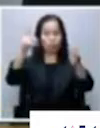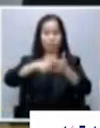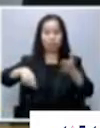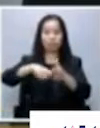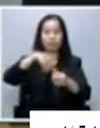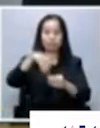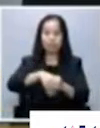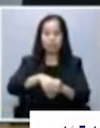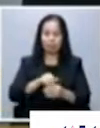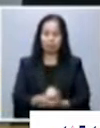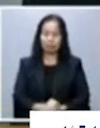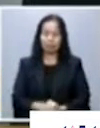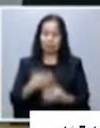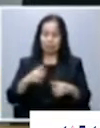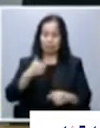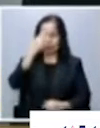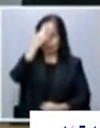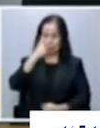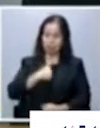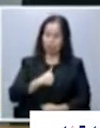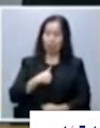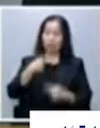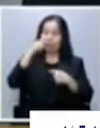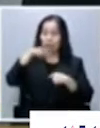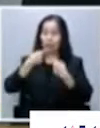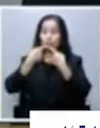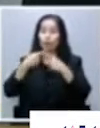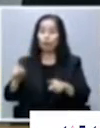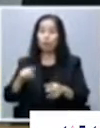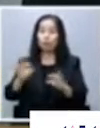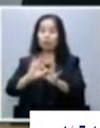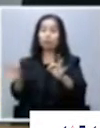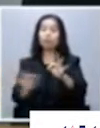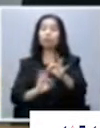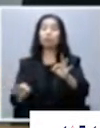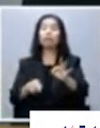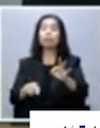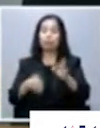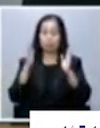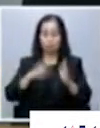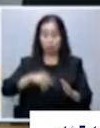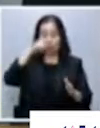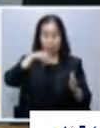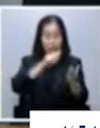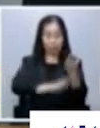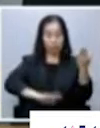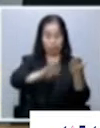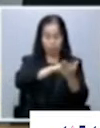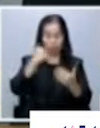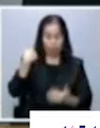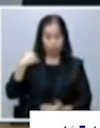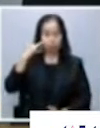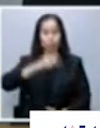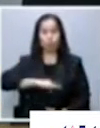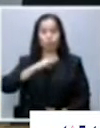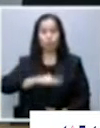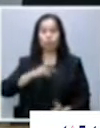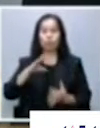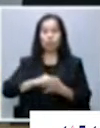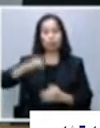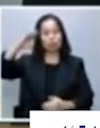งไม่มีใครรู้สึกว่ากฎอัยการศึกคงอยู่มีแต่ตัวหนังสือทั้งที่คนไทยทั้งประเทศเนี่ยรู้สึกว่ากฎอัยการศึกนั้นมันก